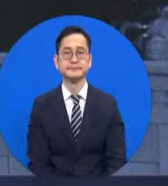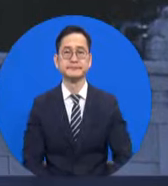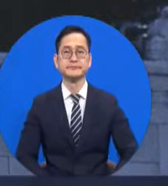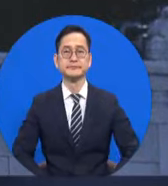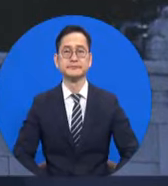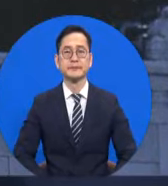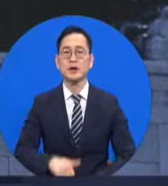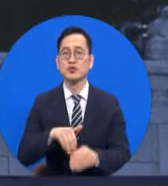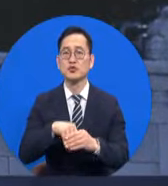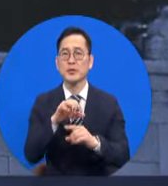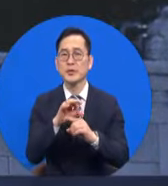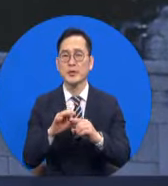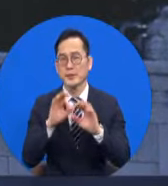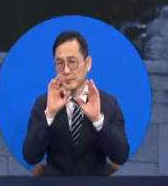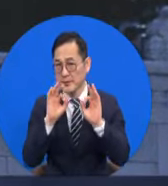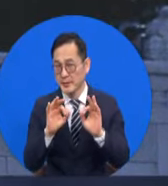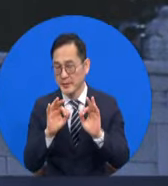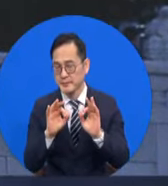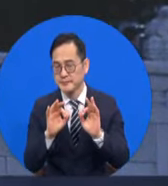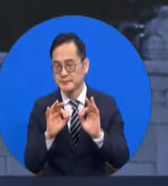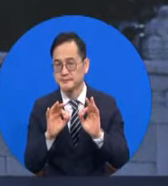지금 투표율을 좀 분석해 볼 텐데요.